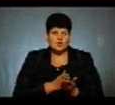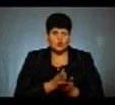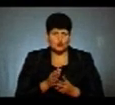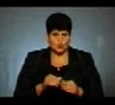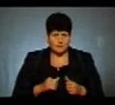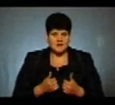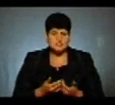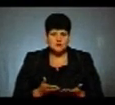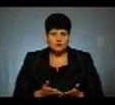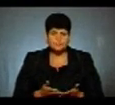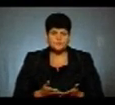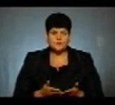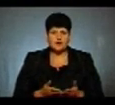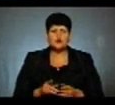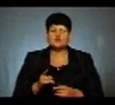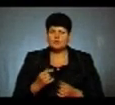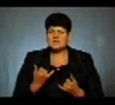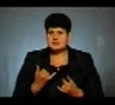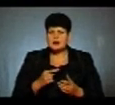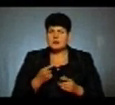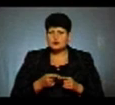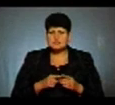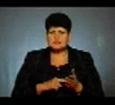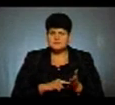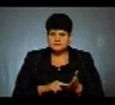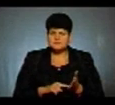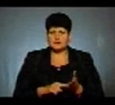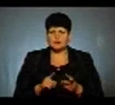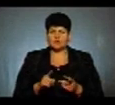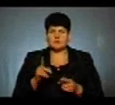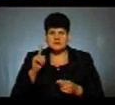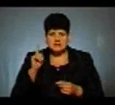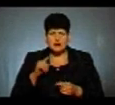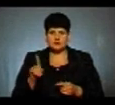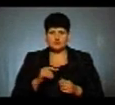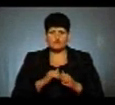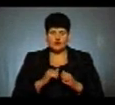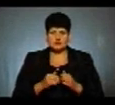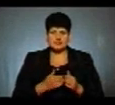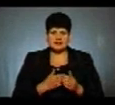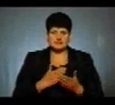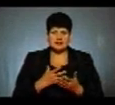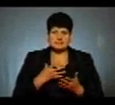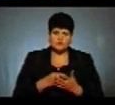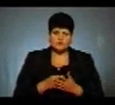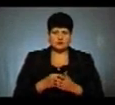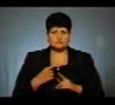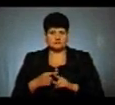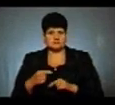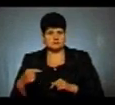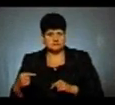Правильно? Чому я зараз про це наголошую, про це згадую? Тому що ми знаємо, що в кожній ініціативі є свої прихильники, є